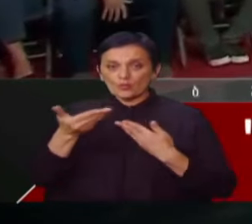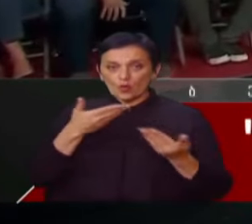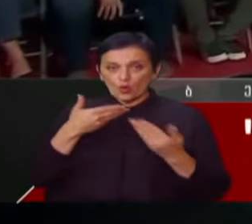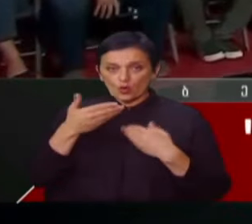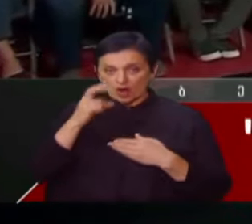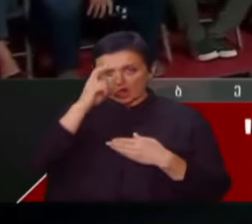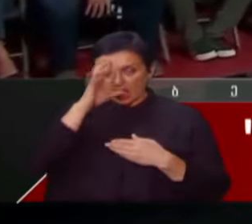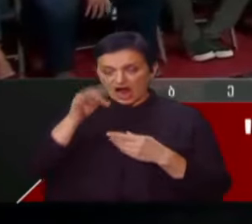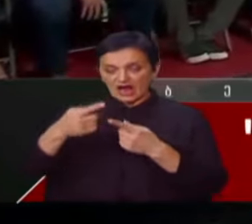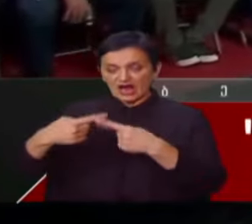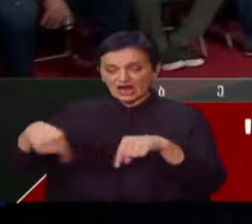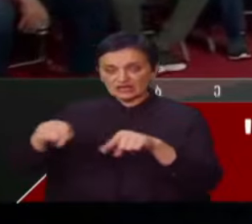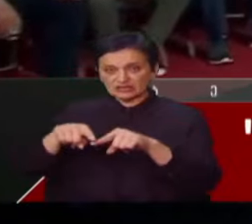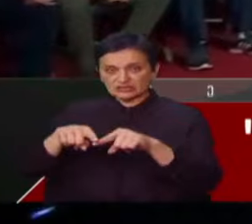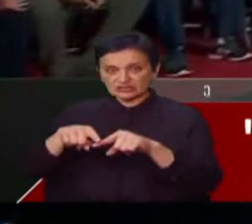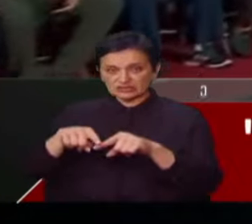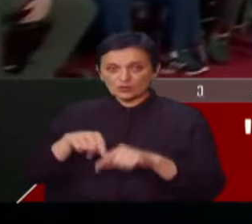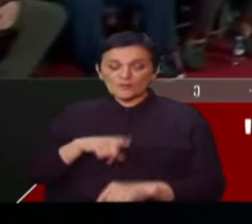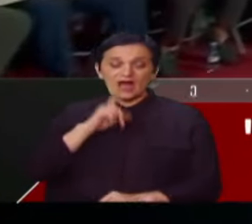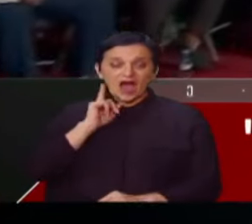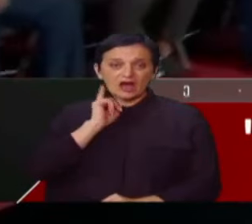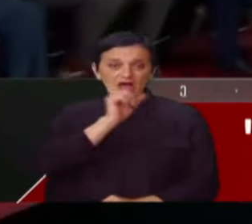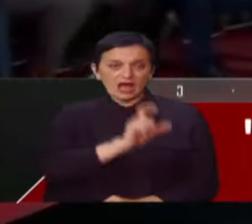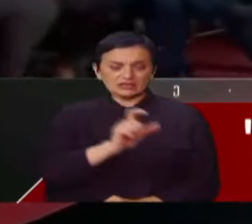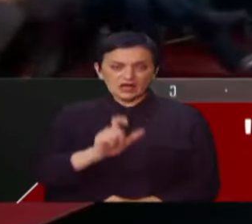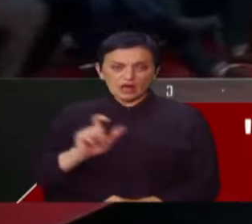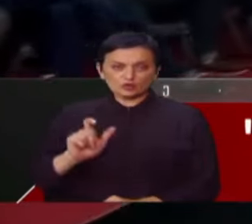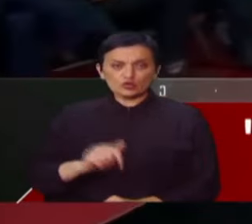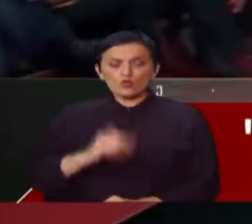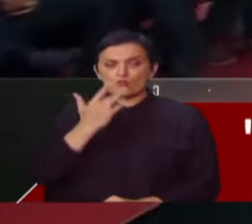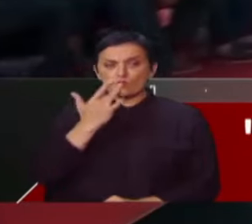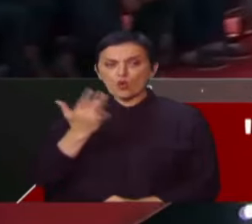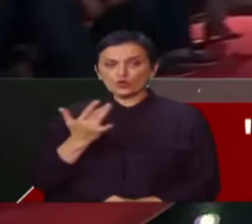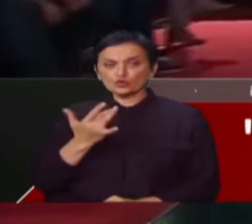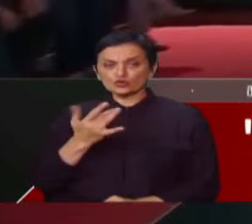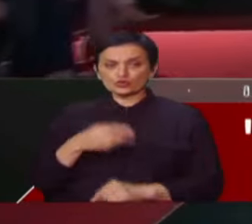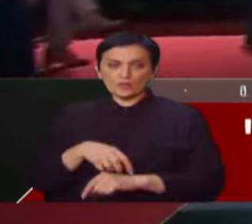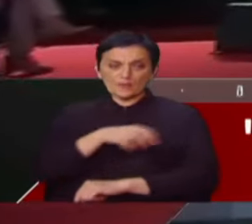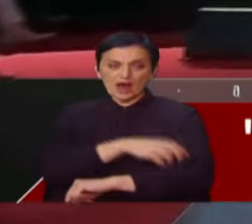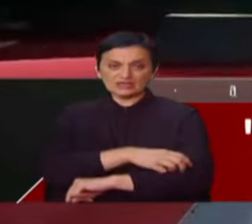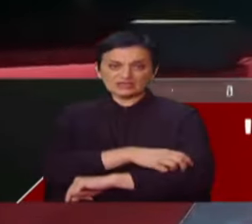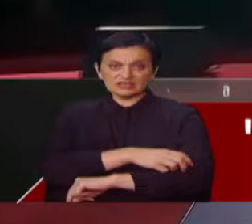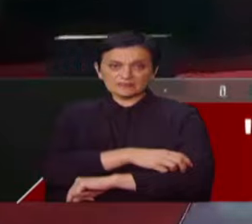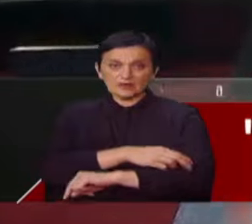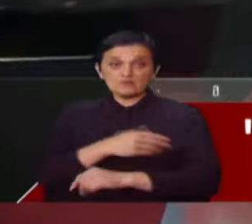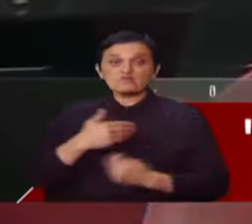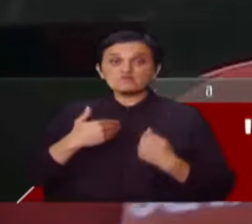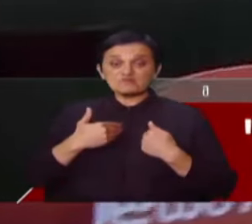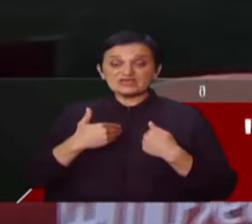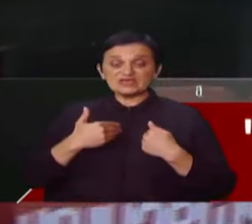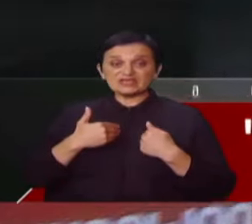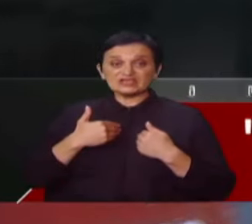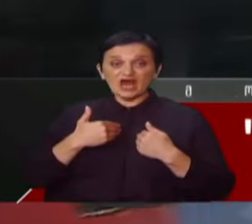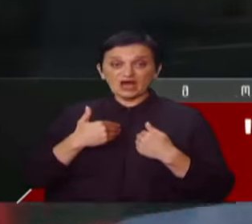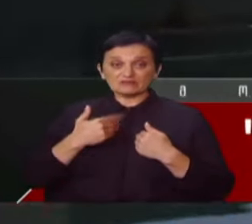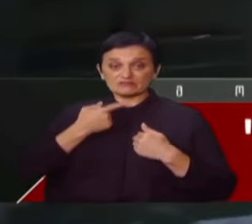სამოქალაქო საზოგადოებას, მოუწოდო ახალგაზრდობას, პოლიტიკურ პარტიებს. აქედან მინდა მათ